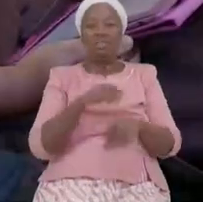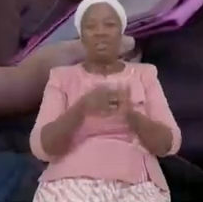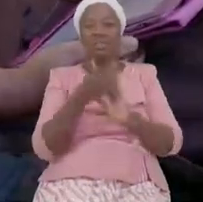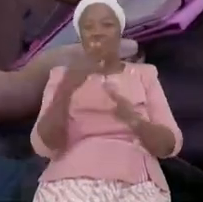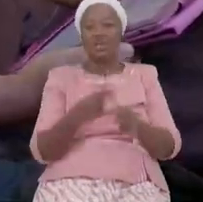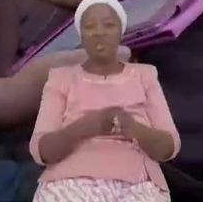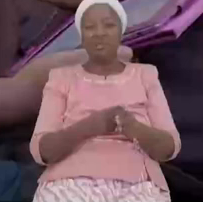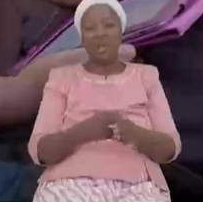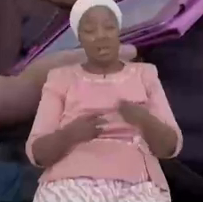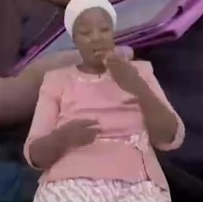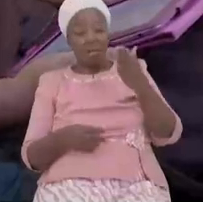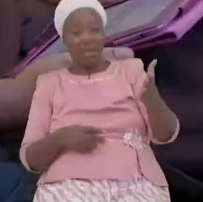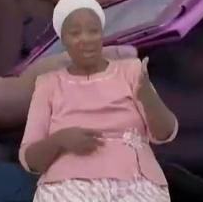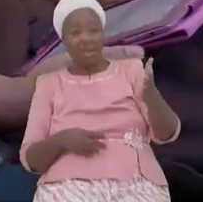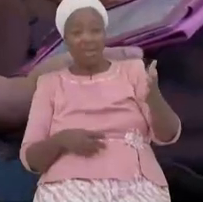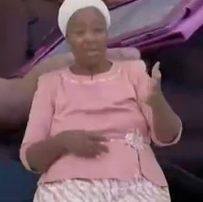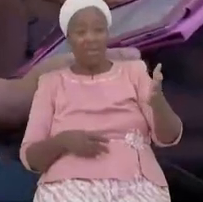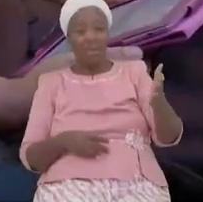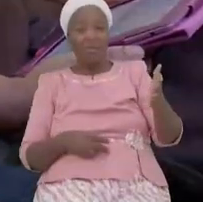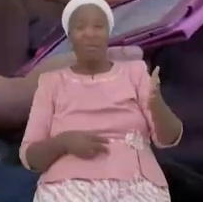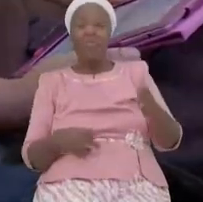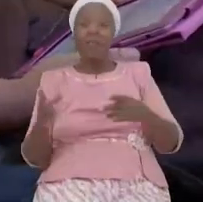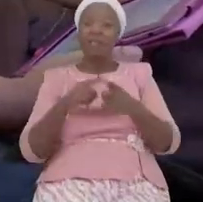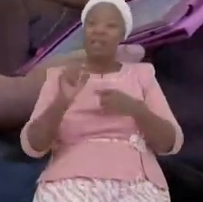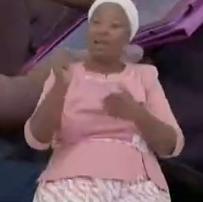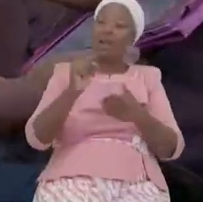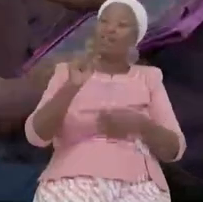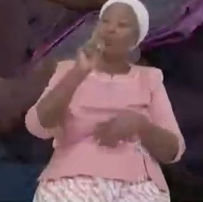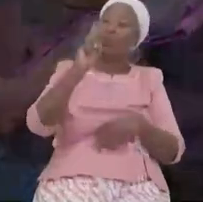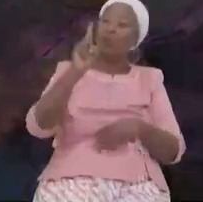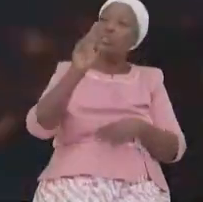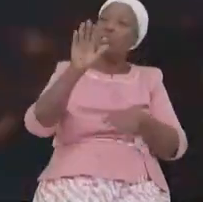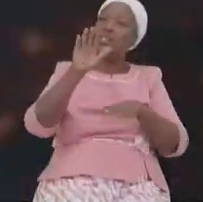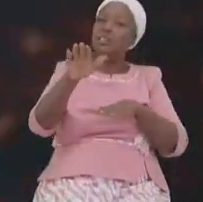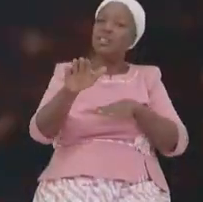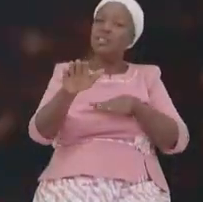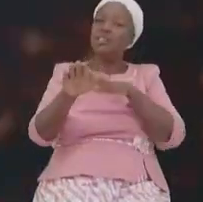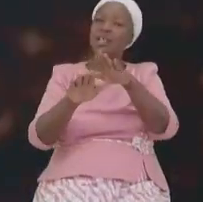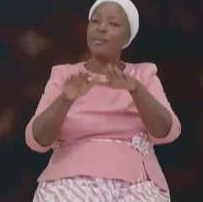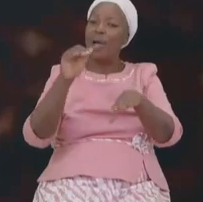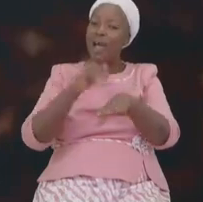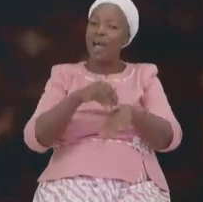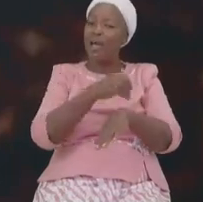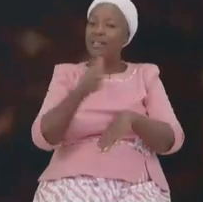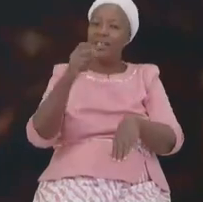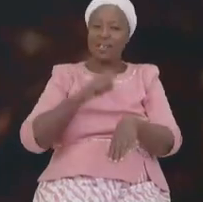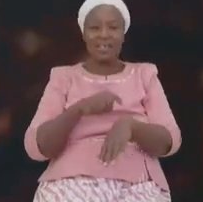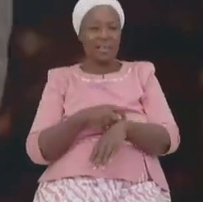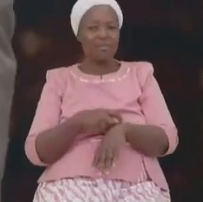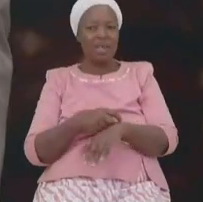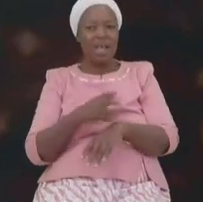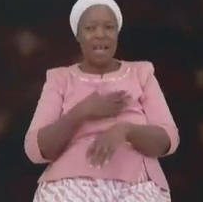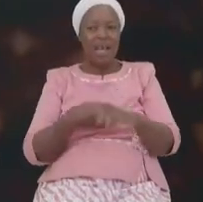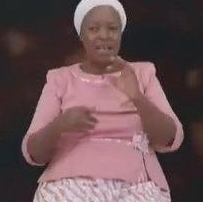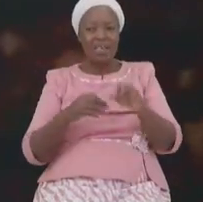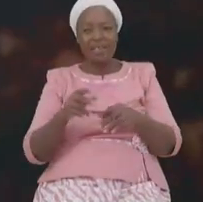Là-bas, à ma droite, un pas par moment. Et si tu peux avoir, et c'est ce